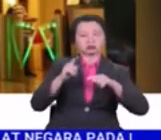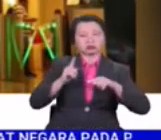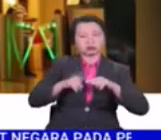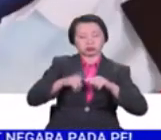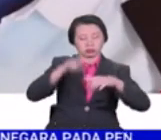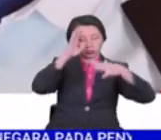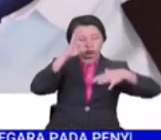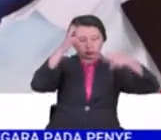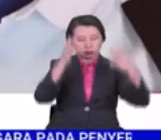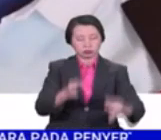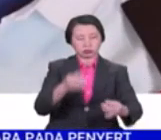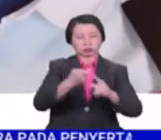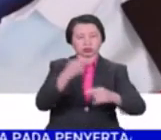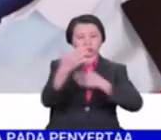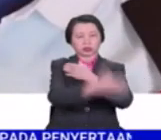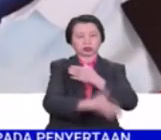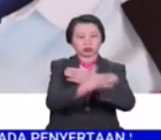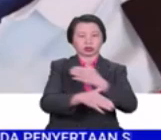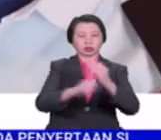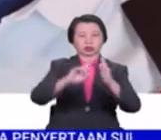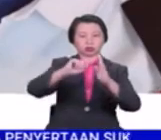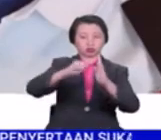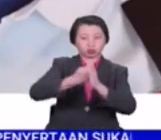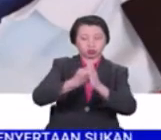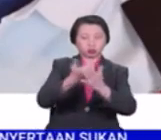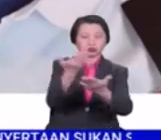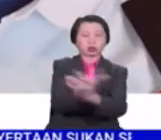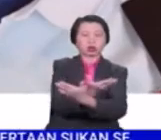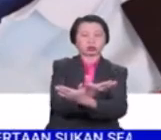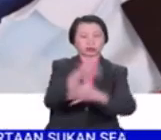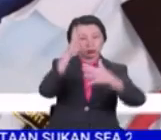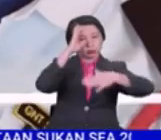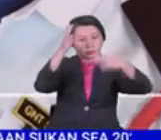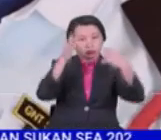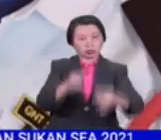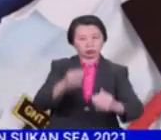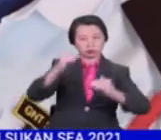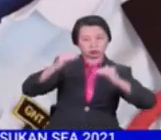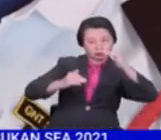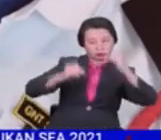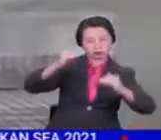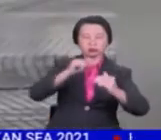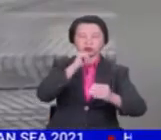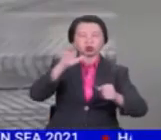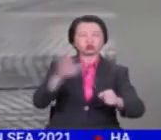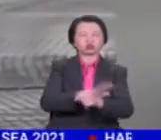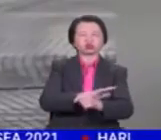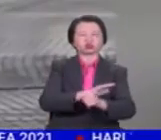kepada keputusan dari negara sumber baharu terbabit. Keputusan ini bagi mengimbangi